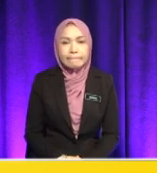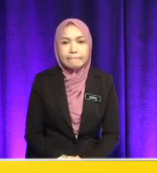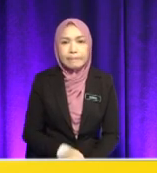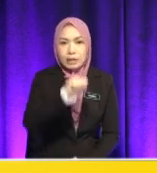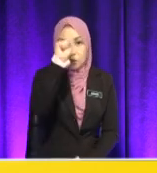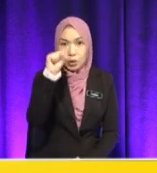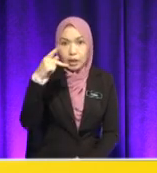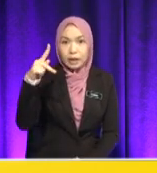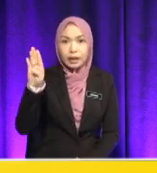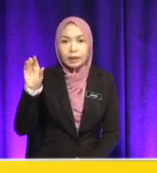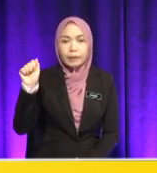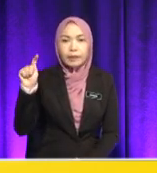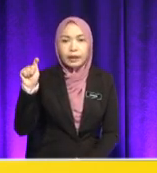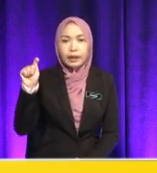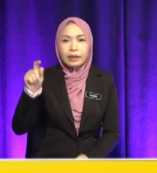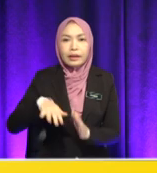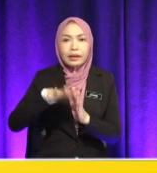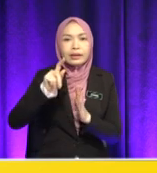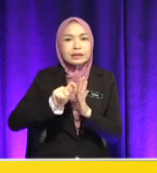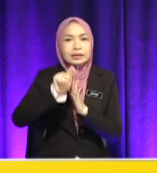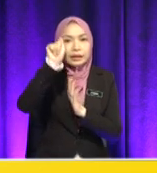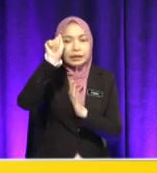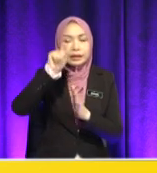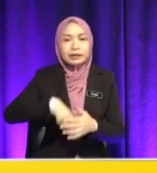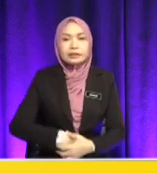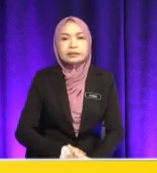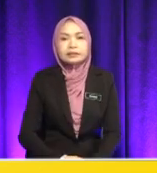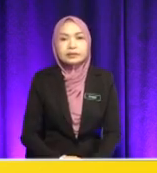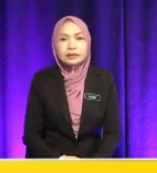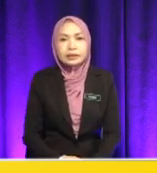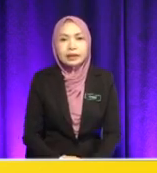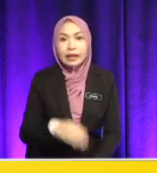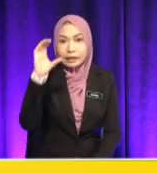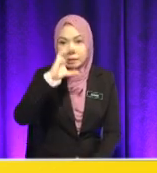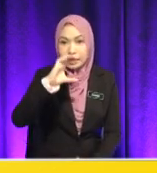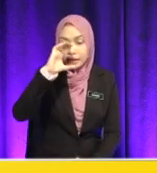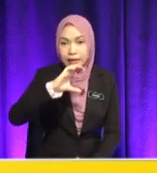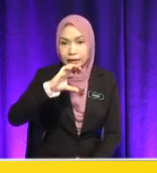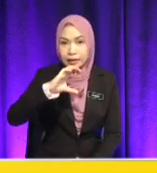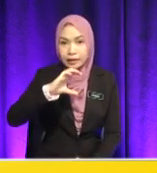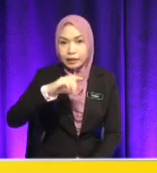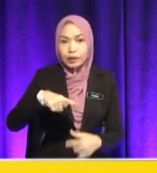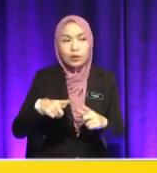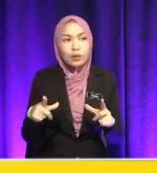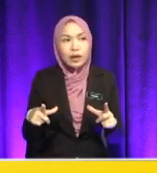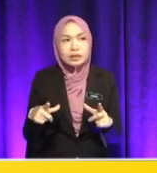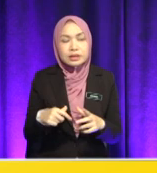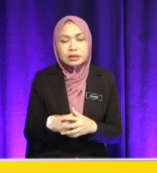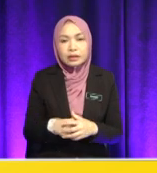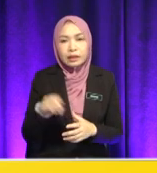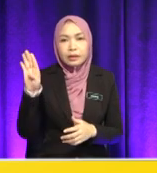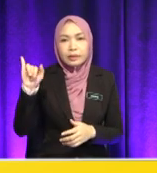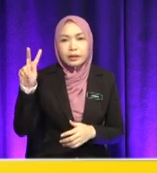ditambah lagi oke cari luas bingkai Cari